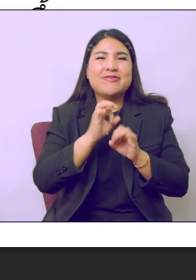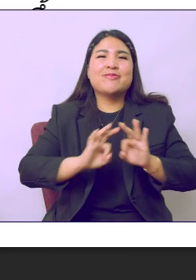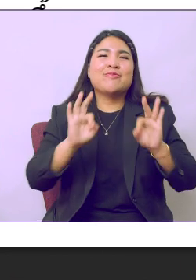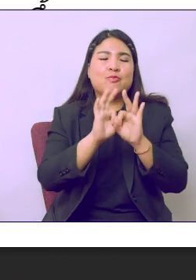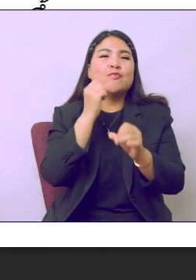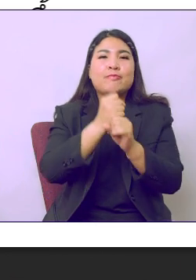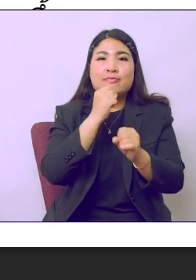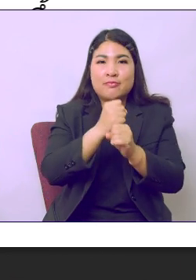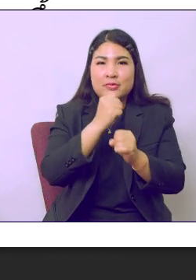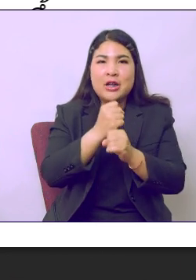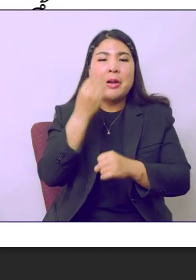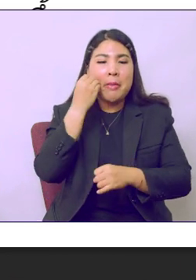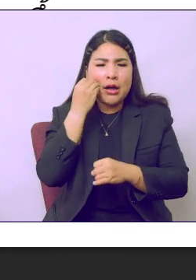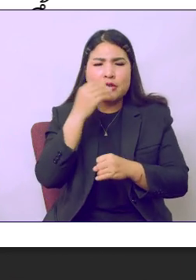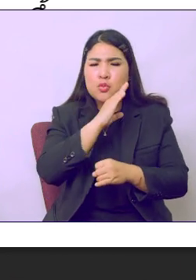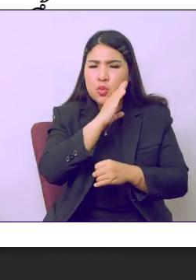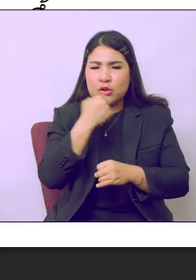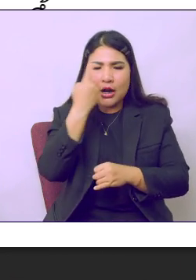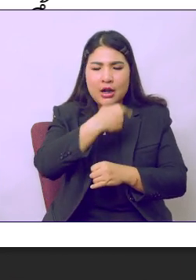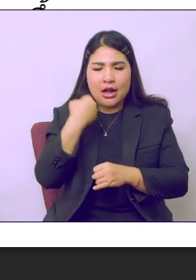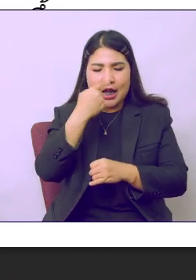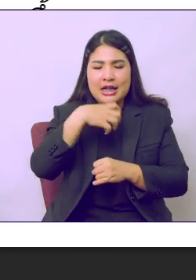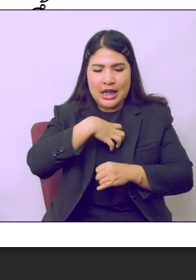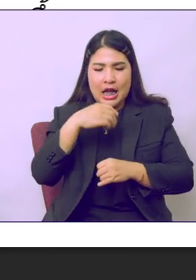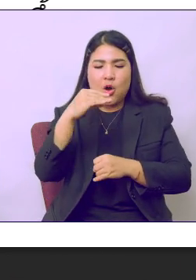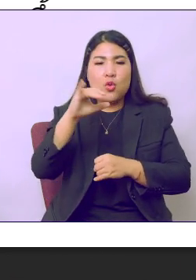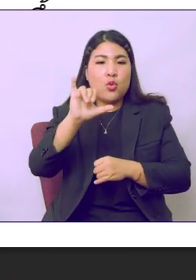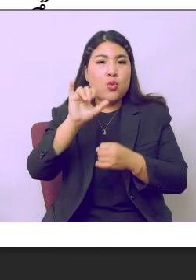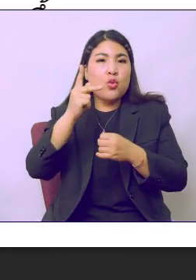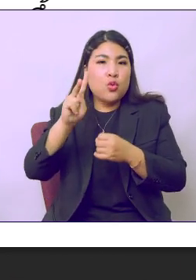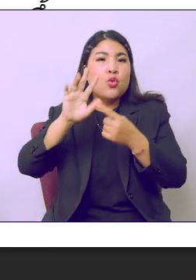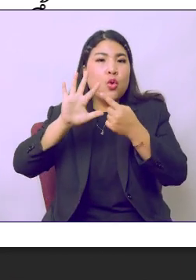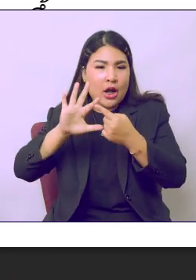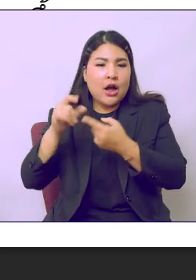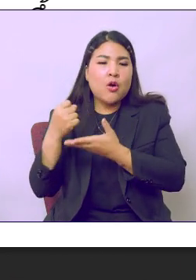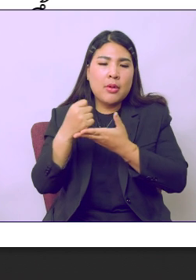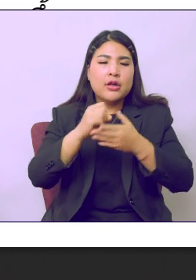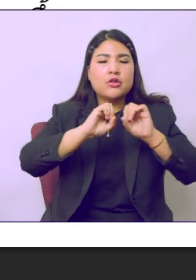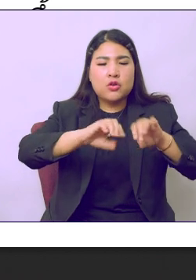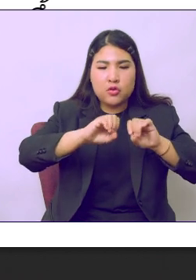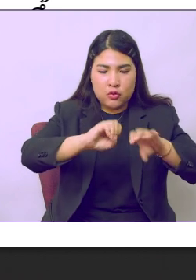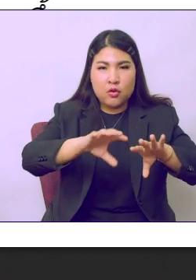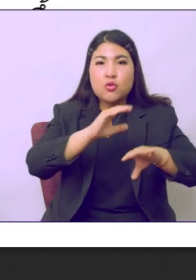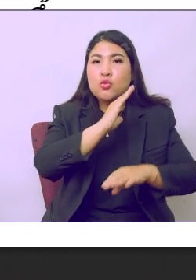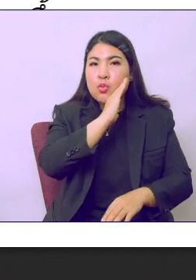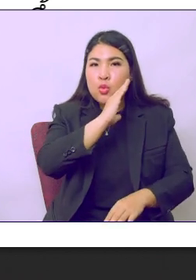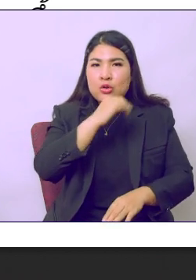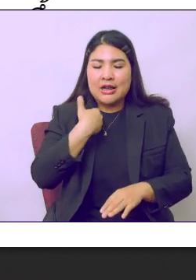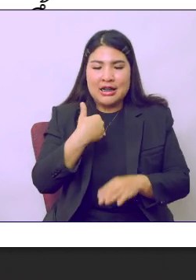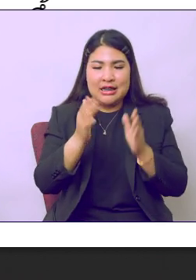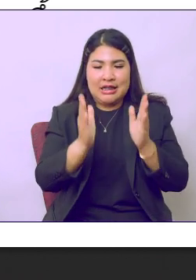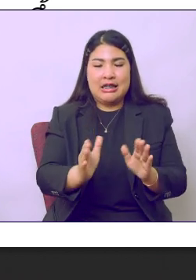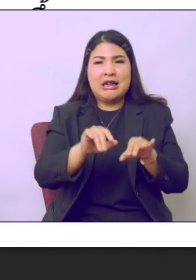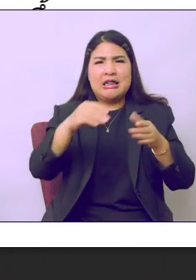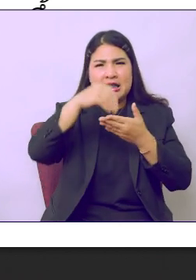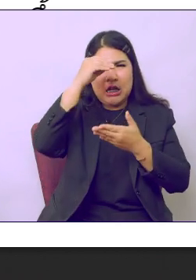บ้านนิดนึงถ้าคุณครูที่จะใช้โยคะนะครับมาเป็นเครื่องมือสอนน้องๆกลุ่มเด็กพิเศษอ่ะนะครับเพราะว่าพอน้องทำอ่ะน้องน้อง